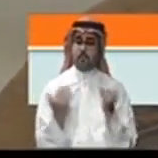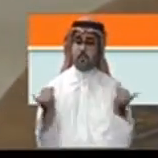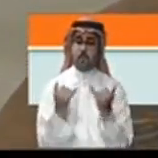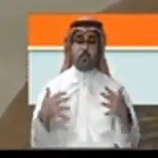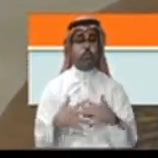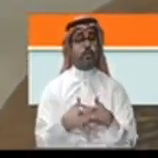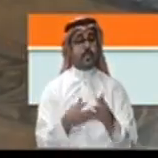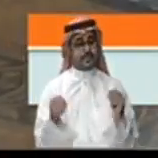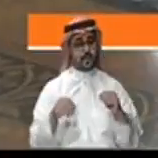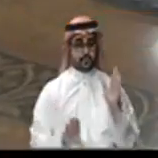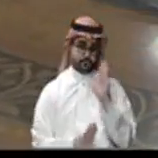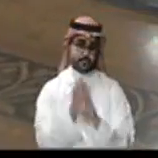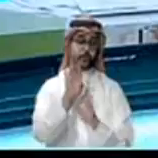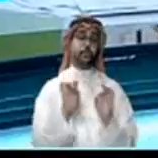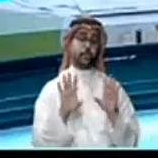الاهتمام المشترك.